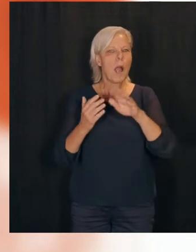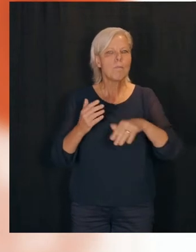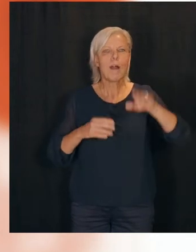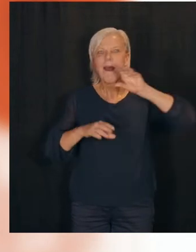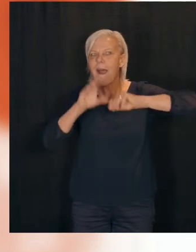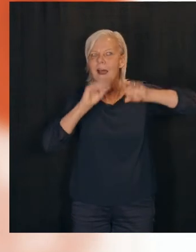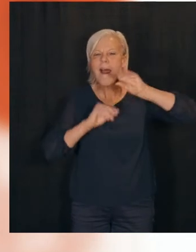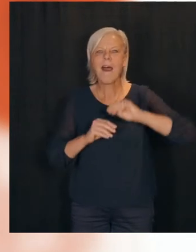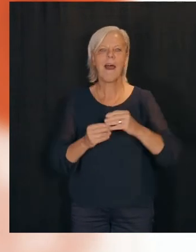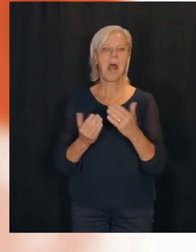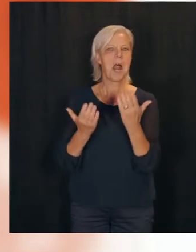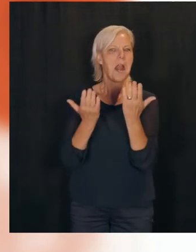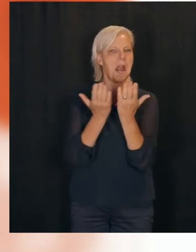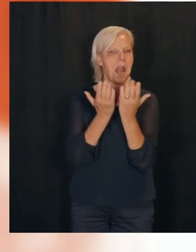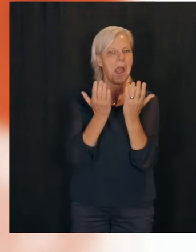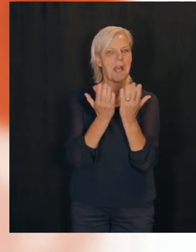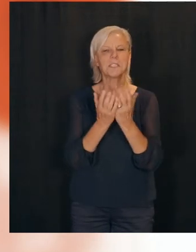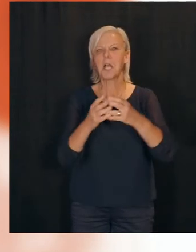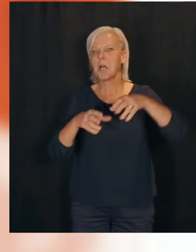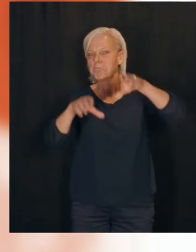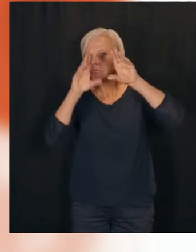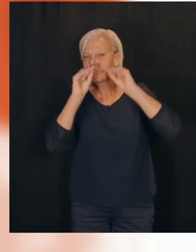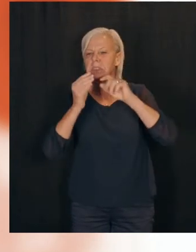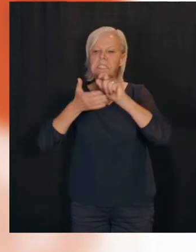många barn sig läsa och skriva.